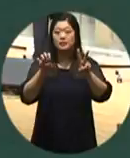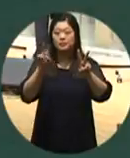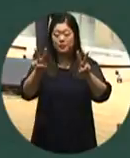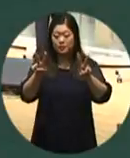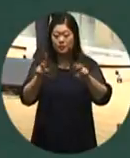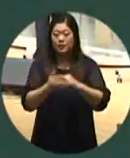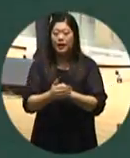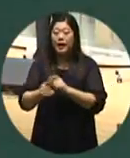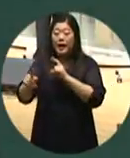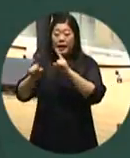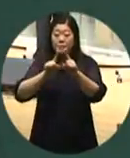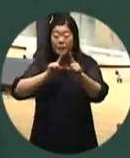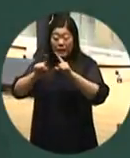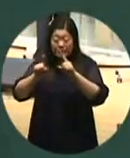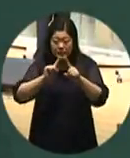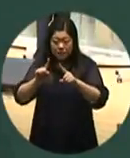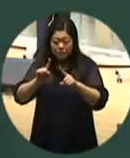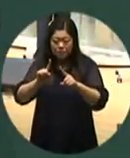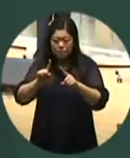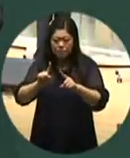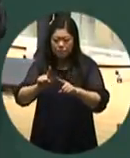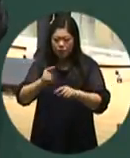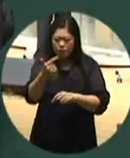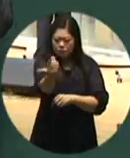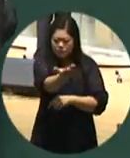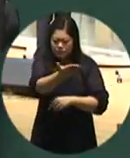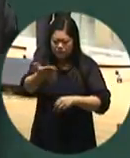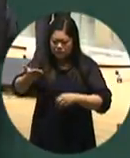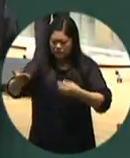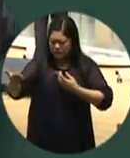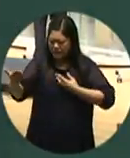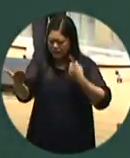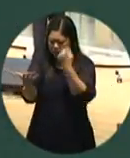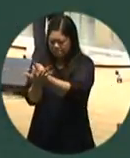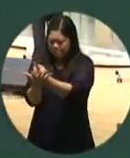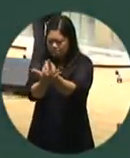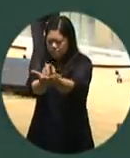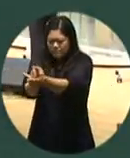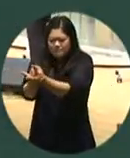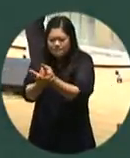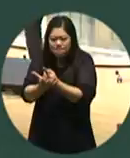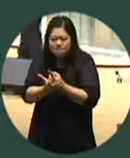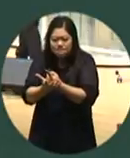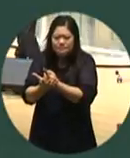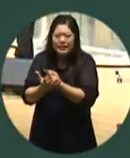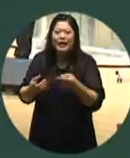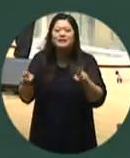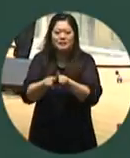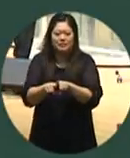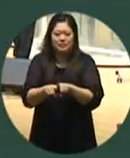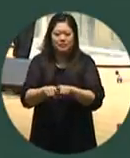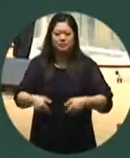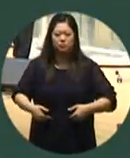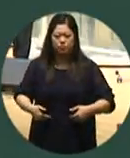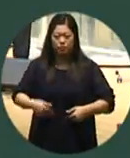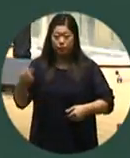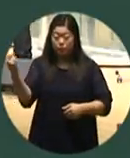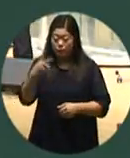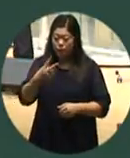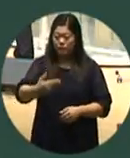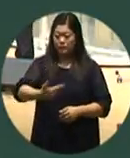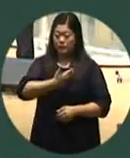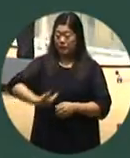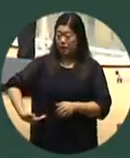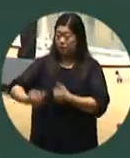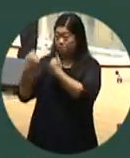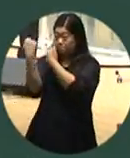word. 말씀은 분명히 흐름이 있습니다. Absolutely the word has a flow. 그렇죠. Right? 사도의 가르침을 따라. It says they were devoted